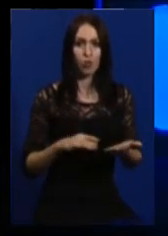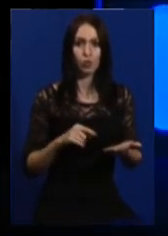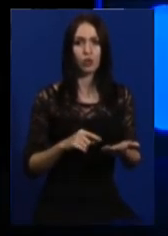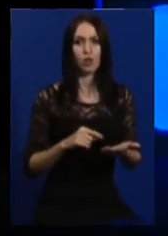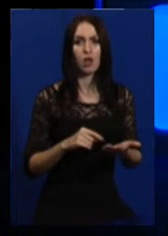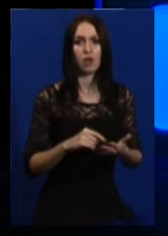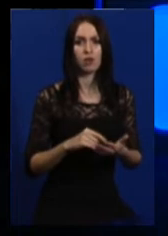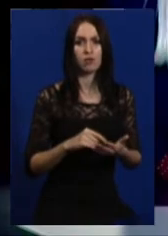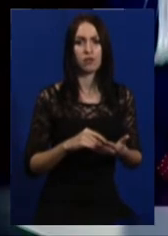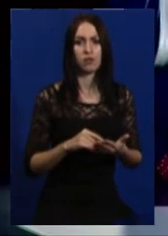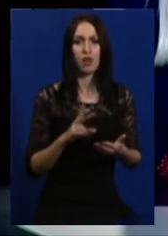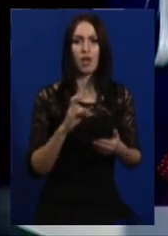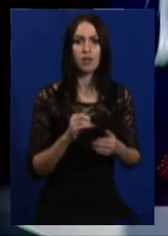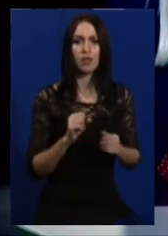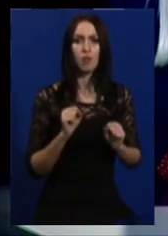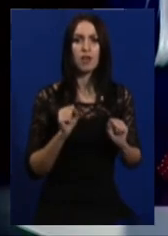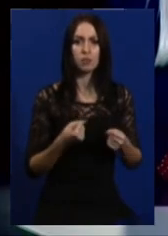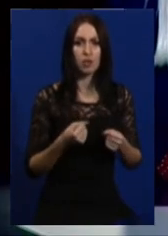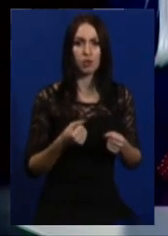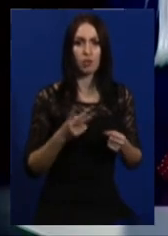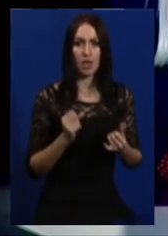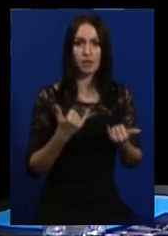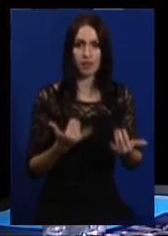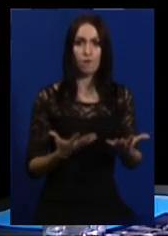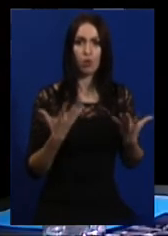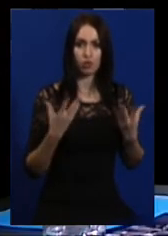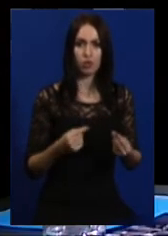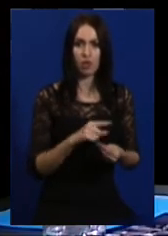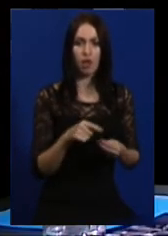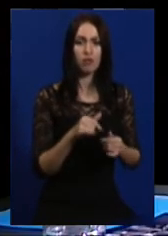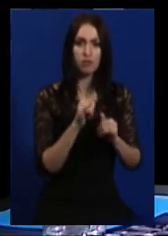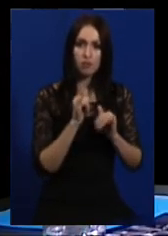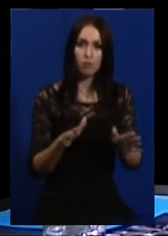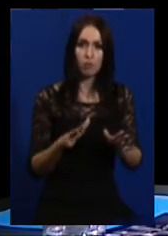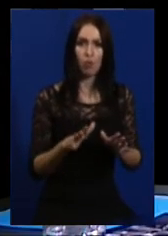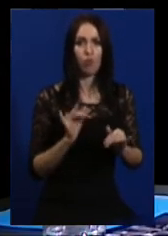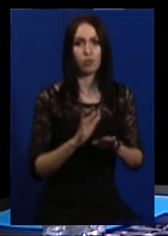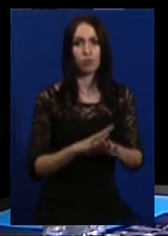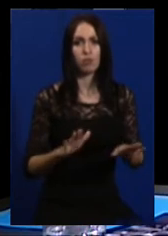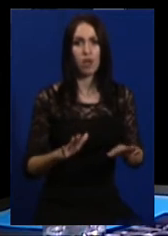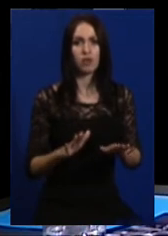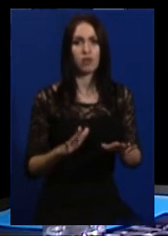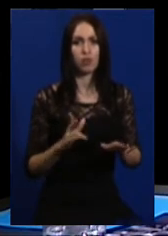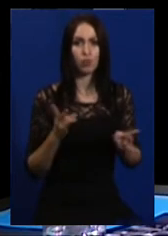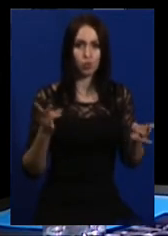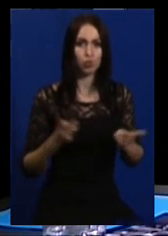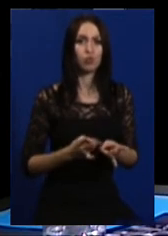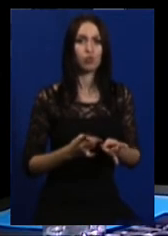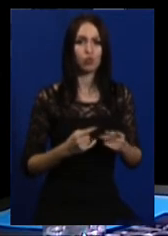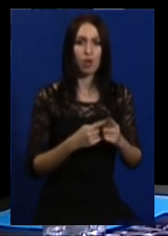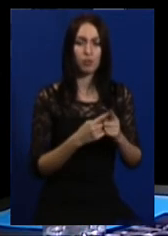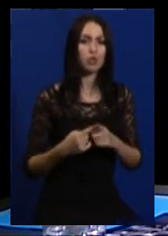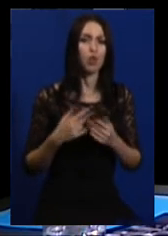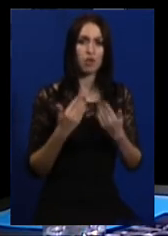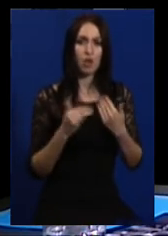абсолютно не приспособлен и вот на сегодняшний день они не могут ты ребята ребятам нужно определенное отношение